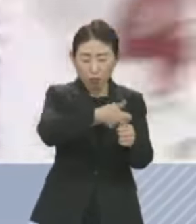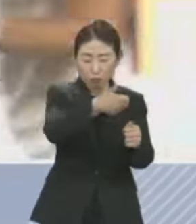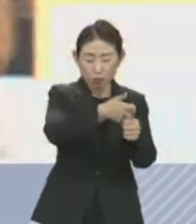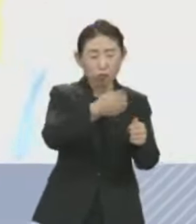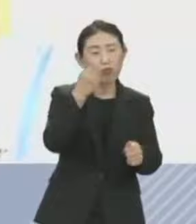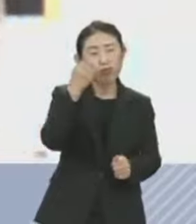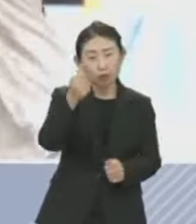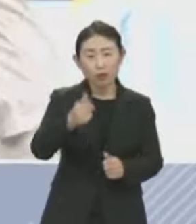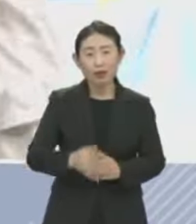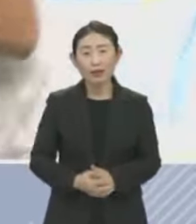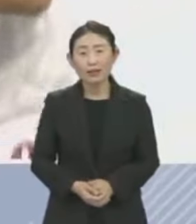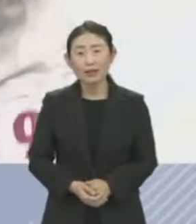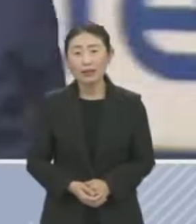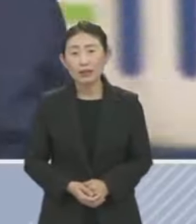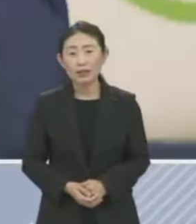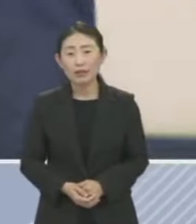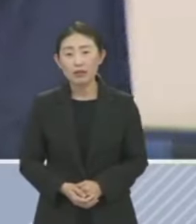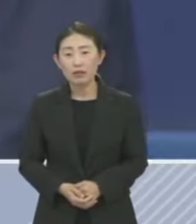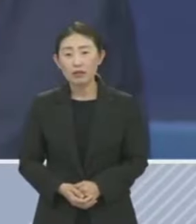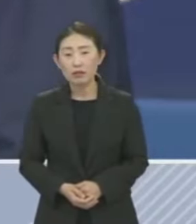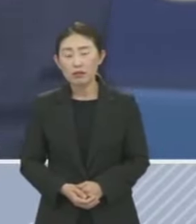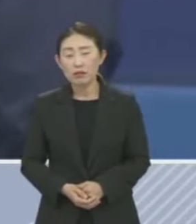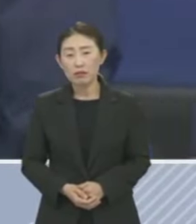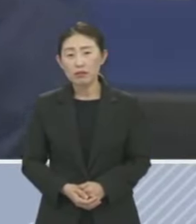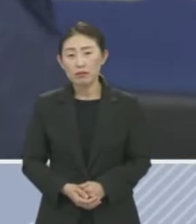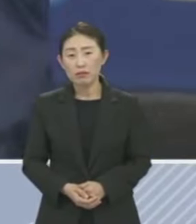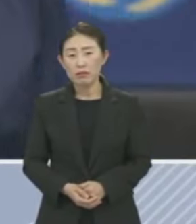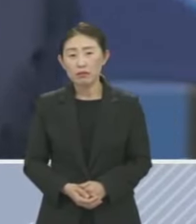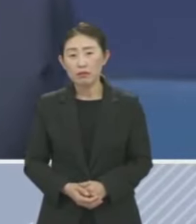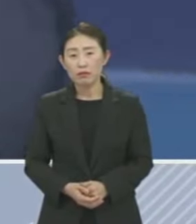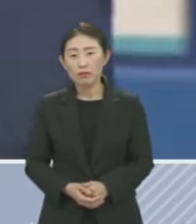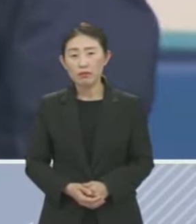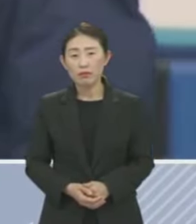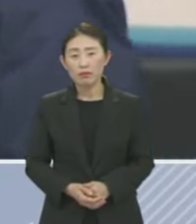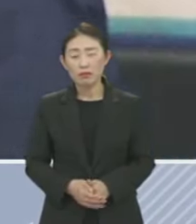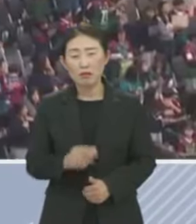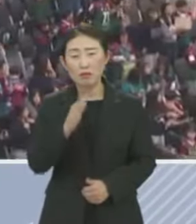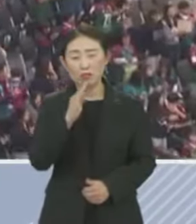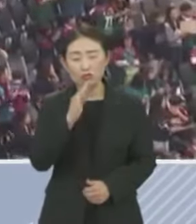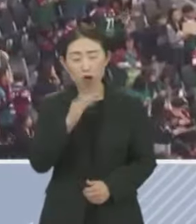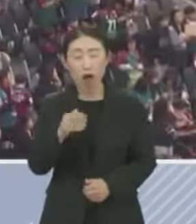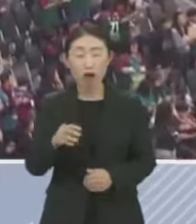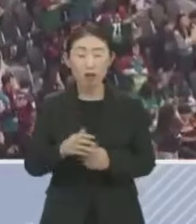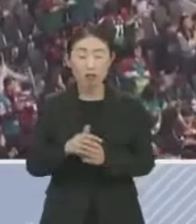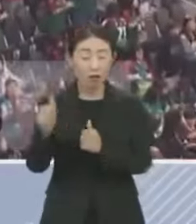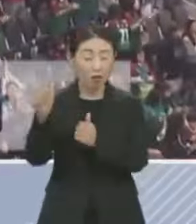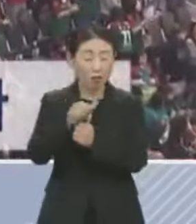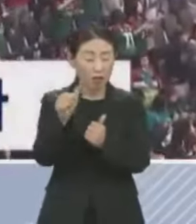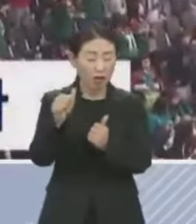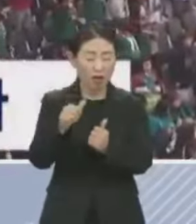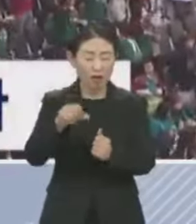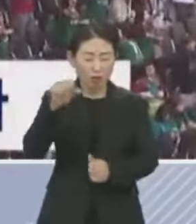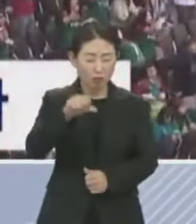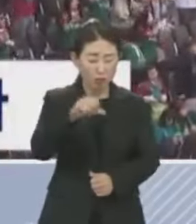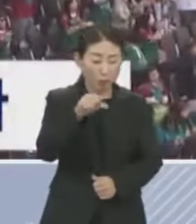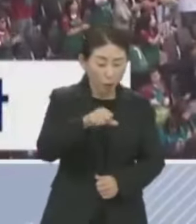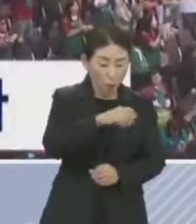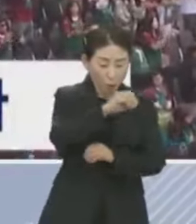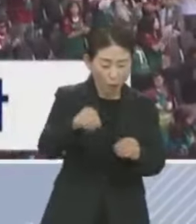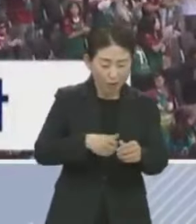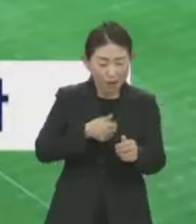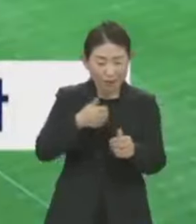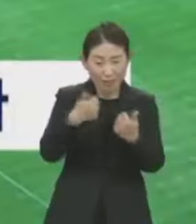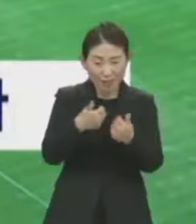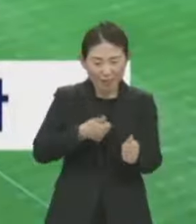거 같고요 뭐 그 그 어려운 시기를 지나고 우리가 어 연승을 하면서